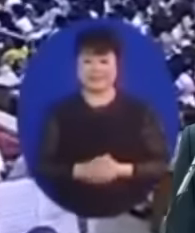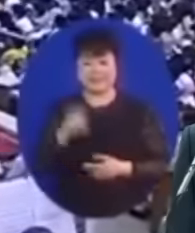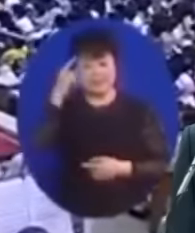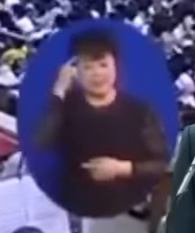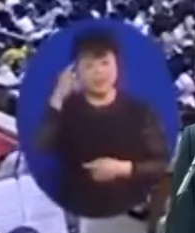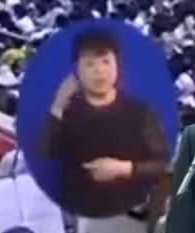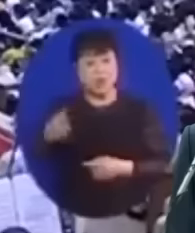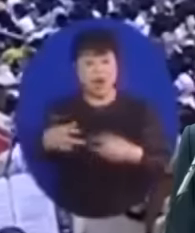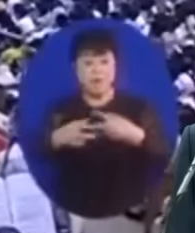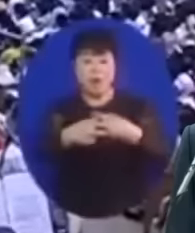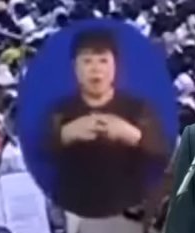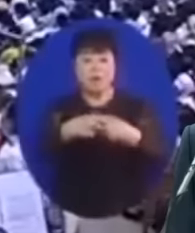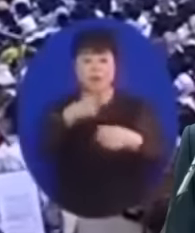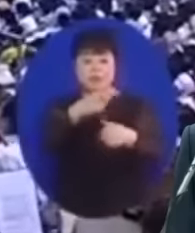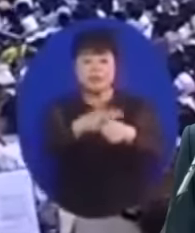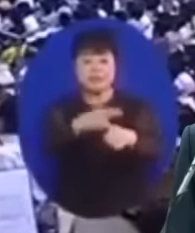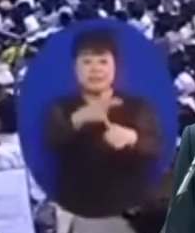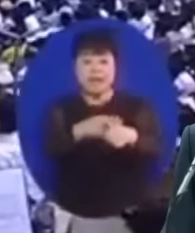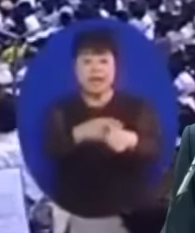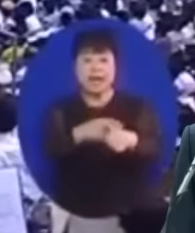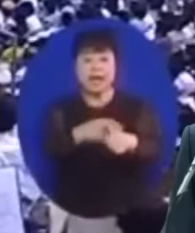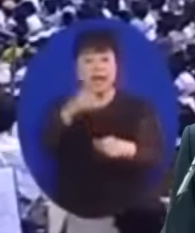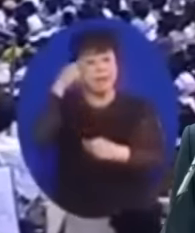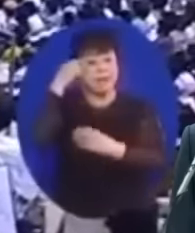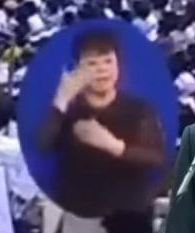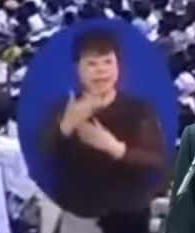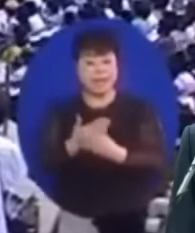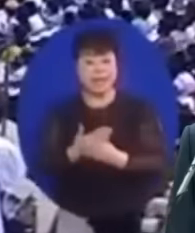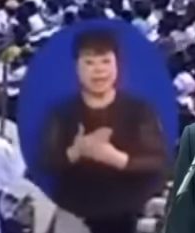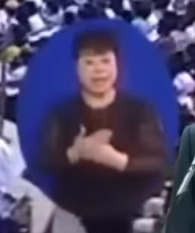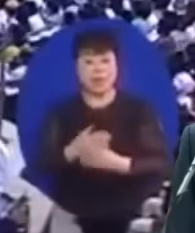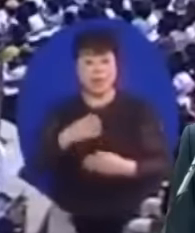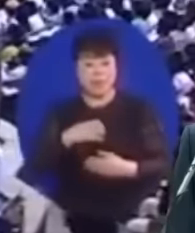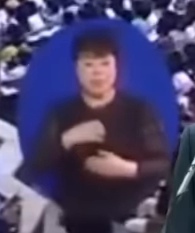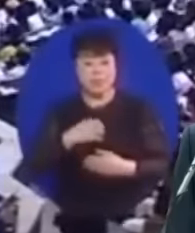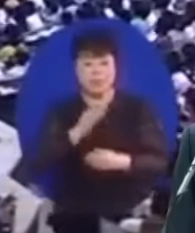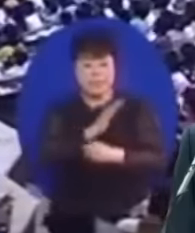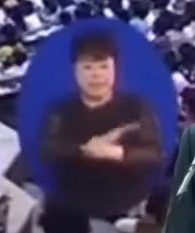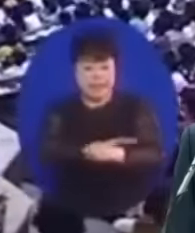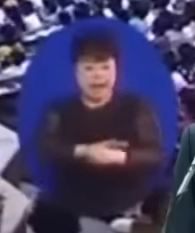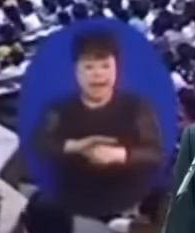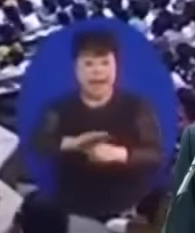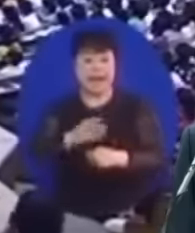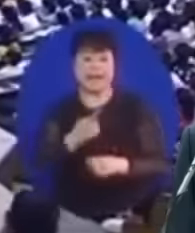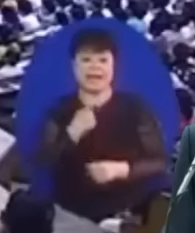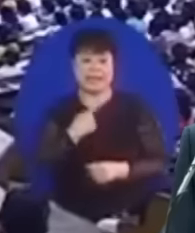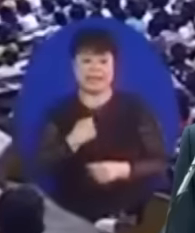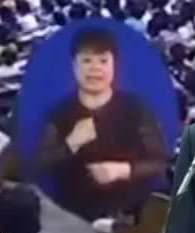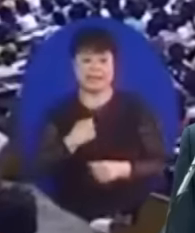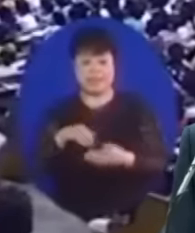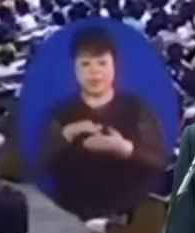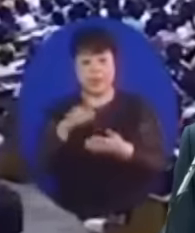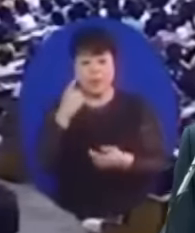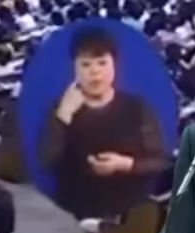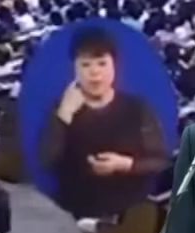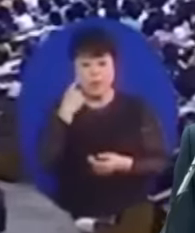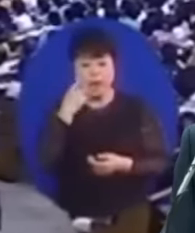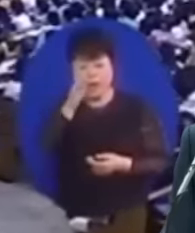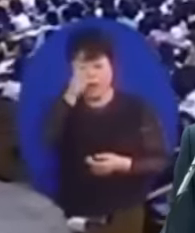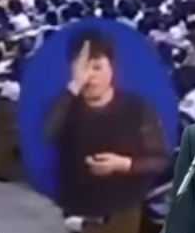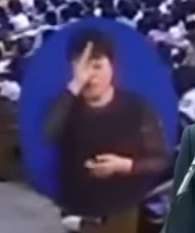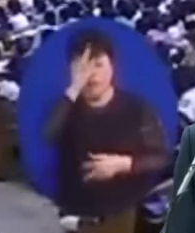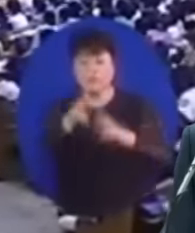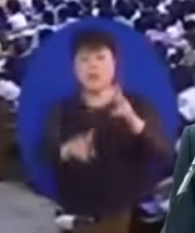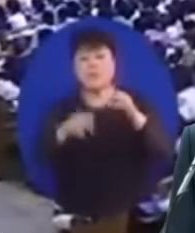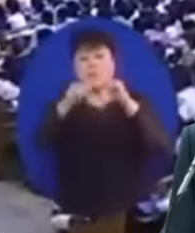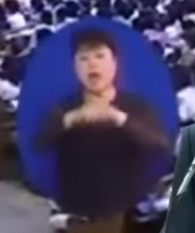정신과 전문의사 에릭 린드맨 박사는 위기를 당한 사람들을 조사해 보았습니다. 병들고